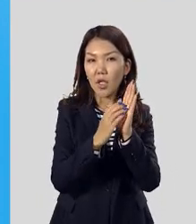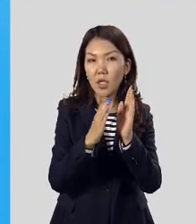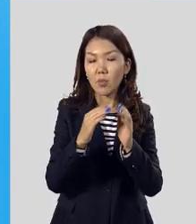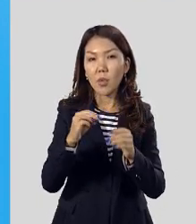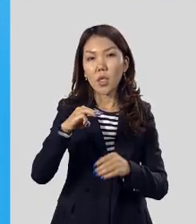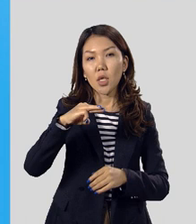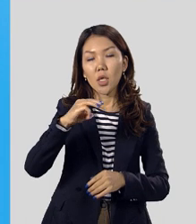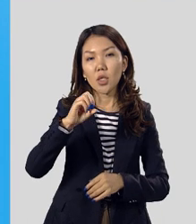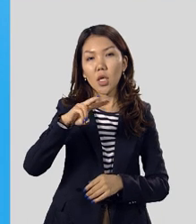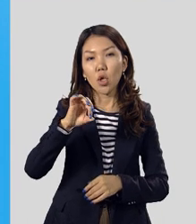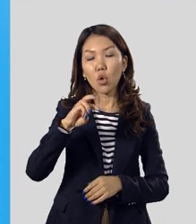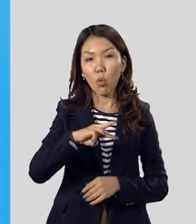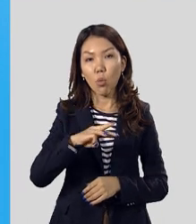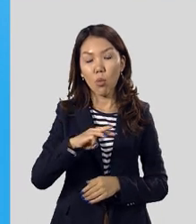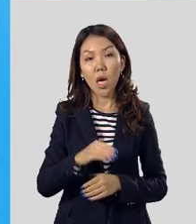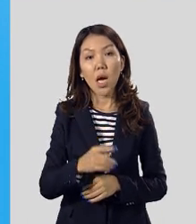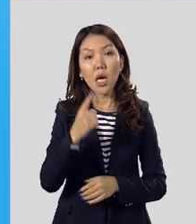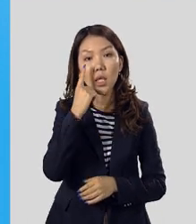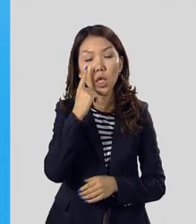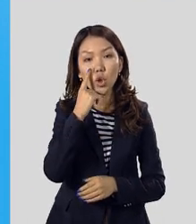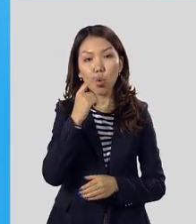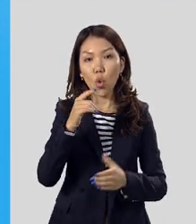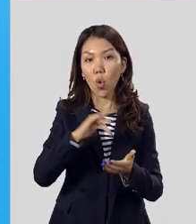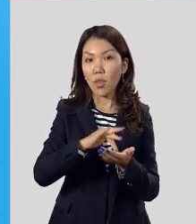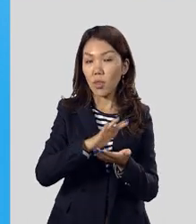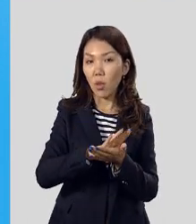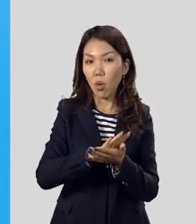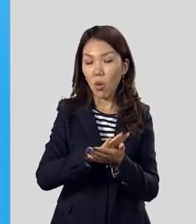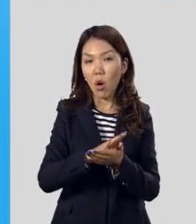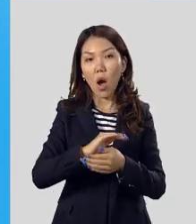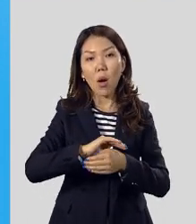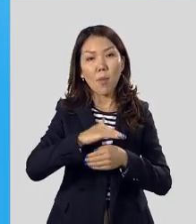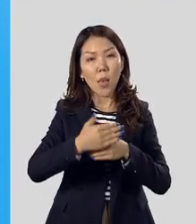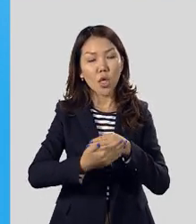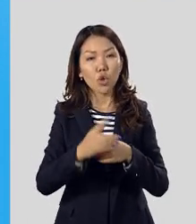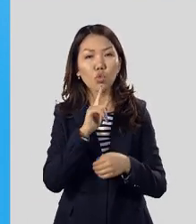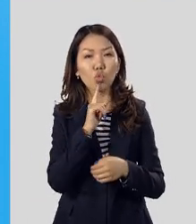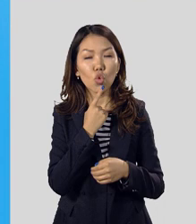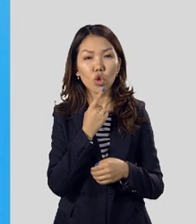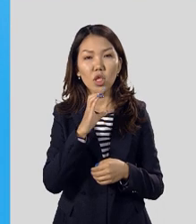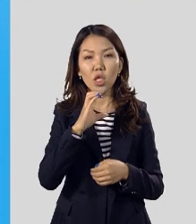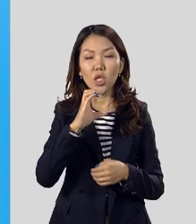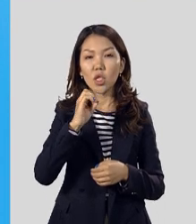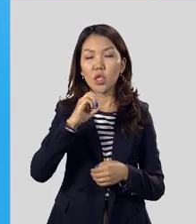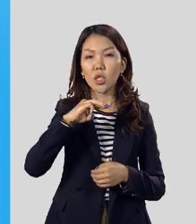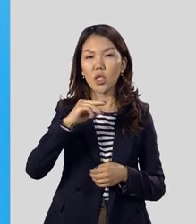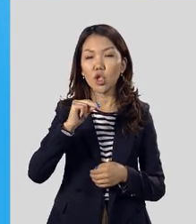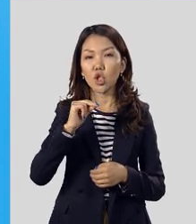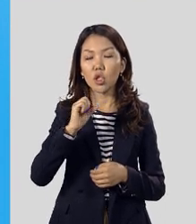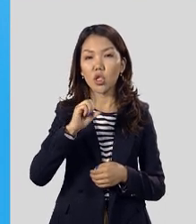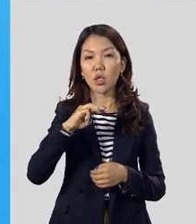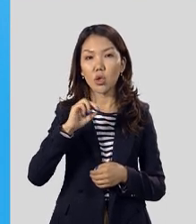телом. Глазное дно покрыто очень сложной сетчаткой. В сетчатке